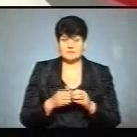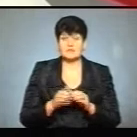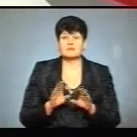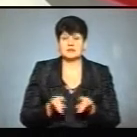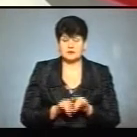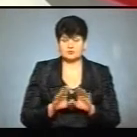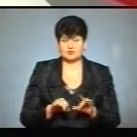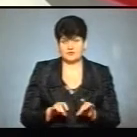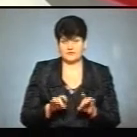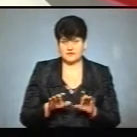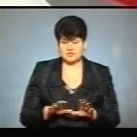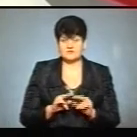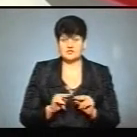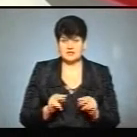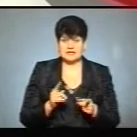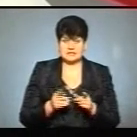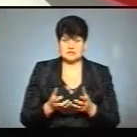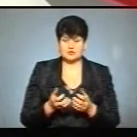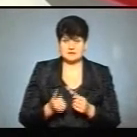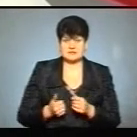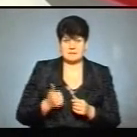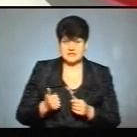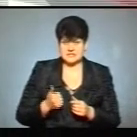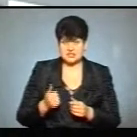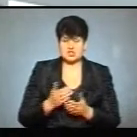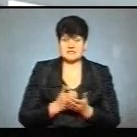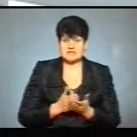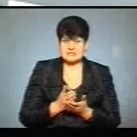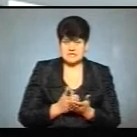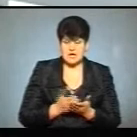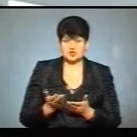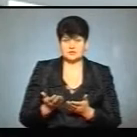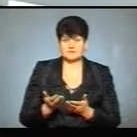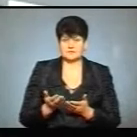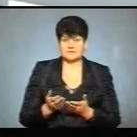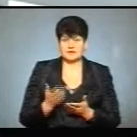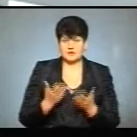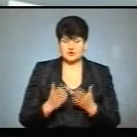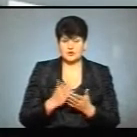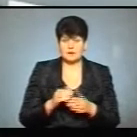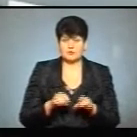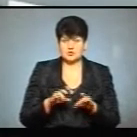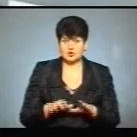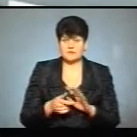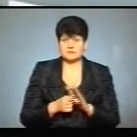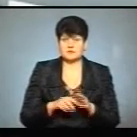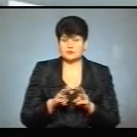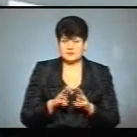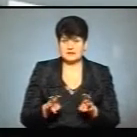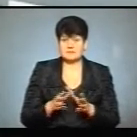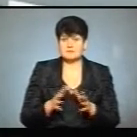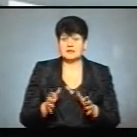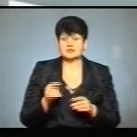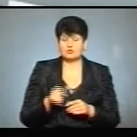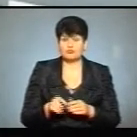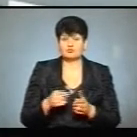вирішені. Справді, вчителі отримують доплати за престижність, за стаж. Ну, відповідно, якщо є постанова Кабміну, більше того,